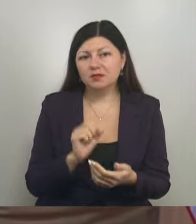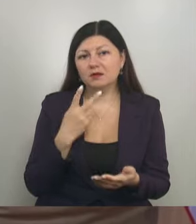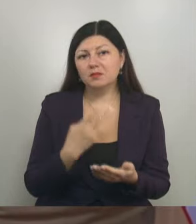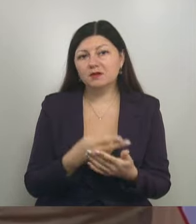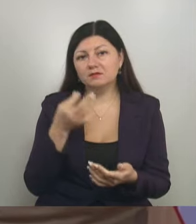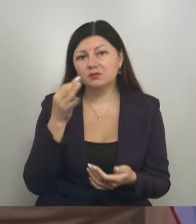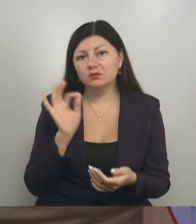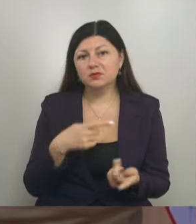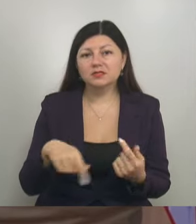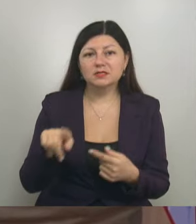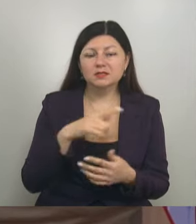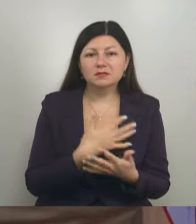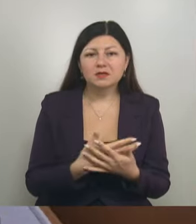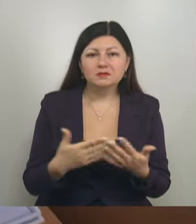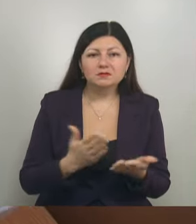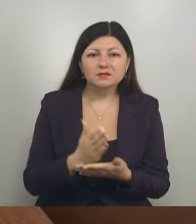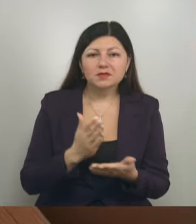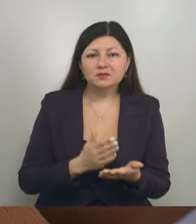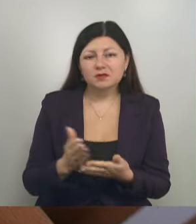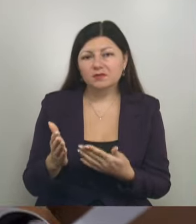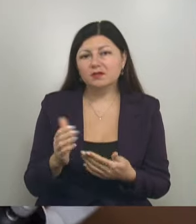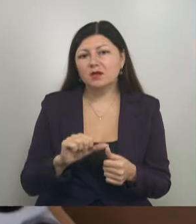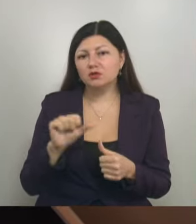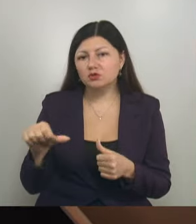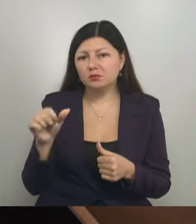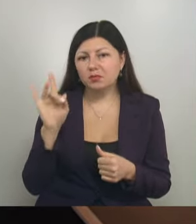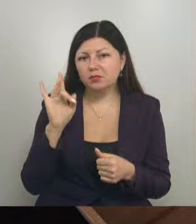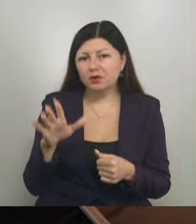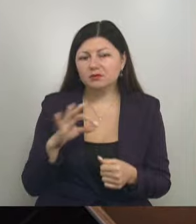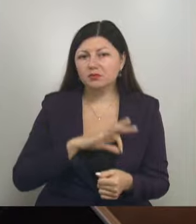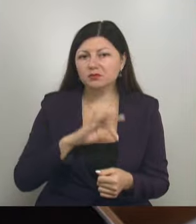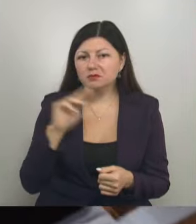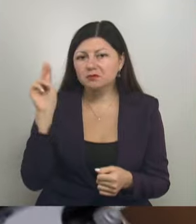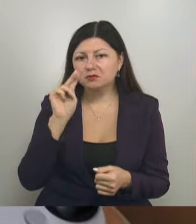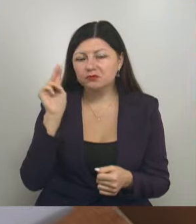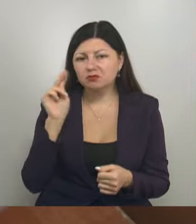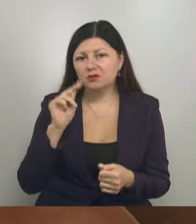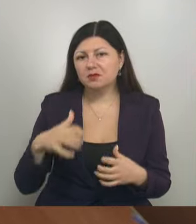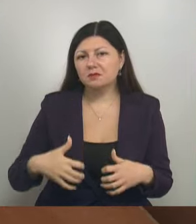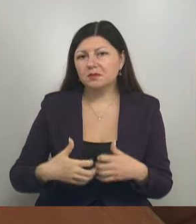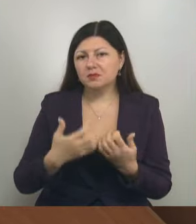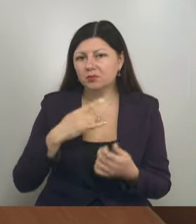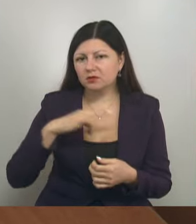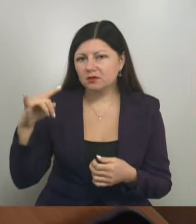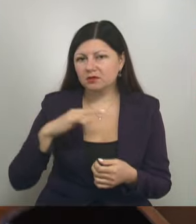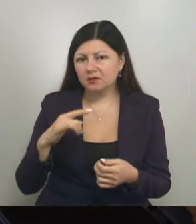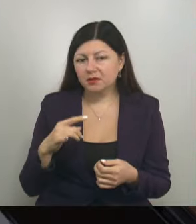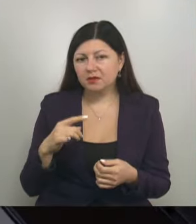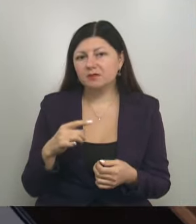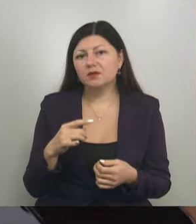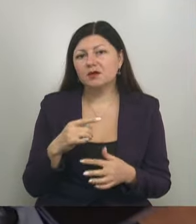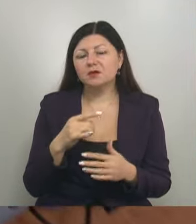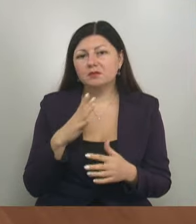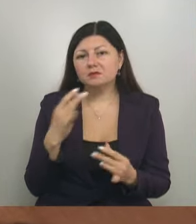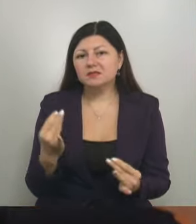показывает опыт, среди многообразия направлений особой популярностью пользуется изучение беспилотных летательных аппаратов. Большой интерес